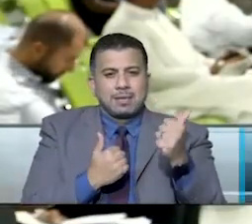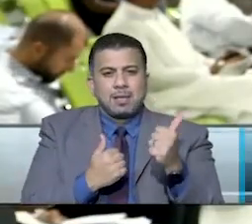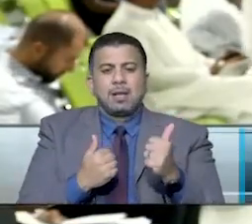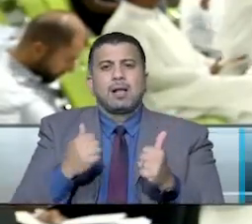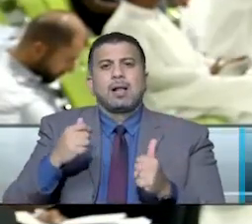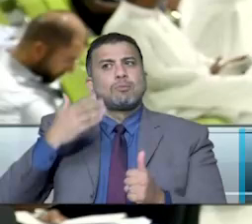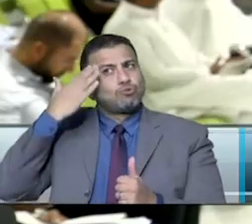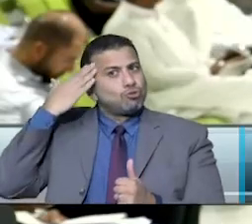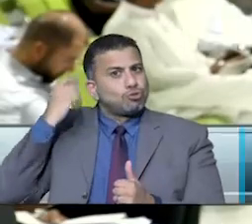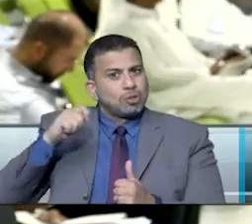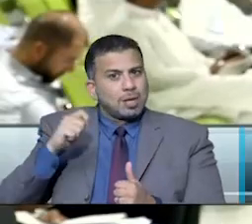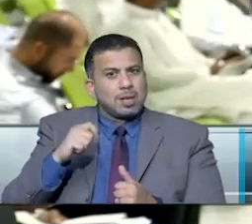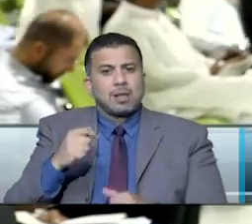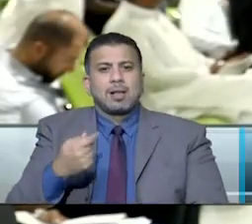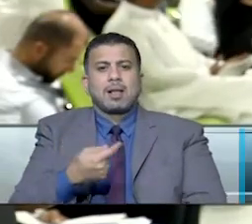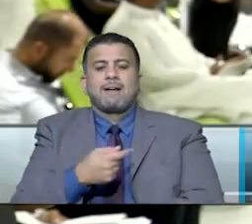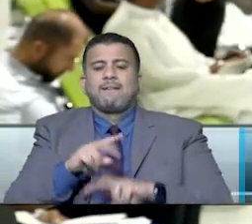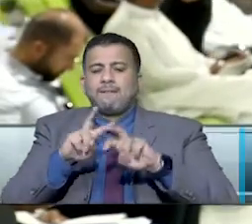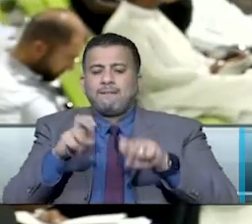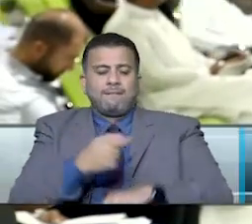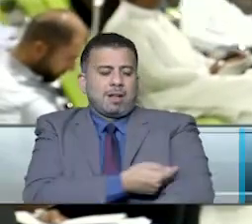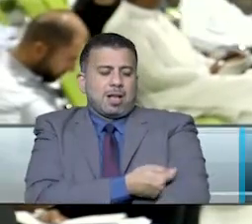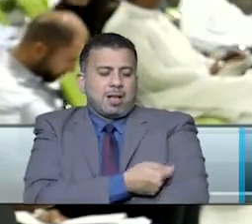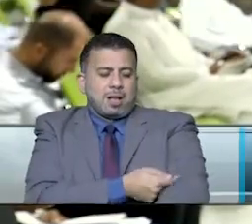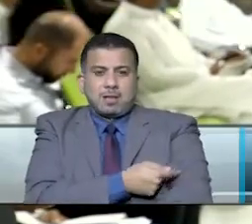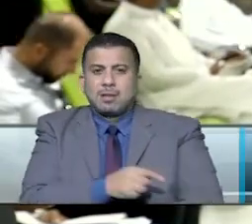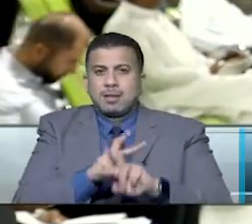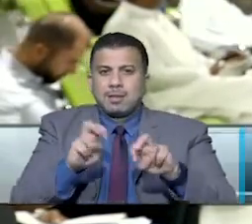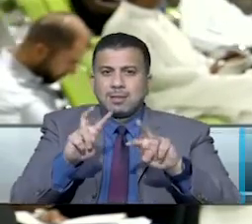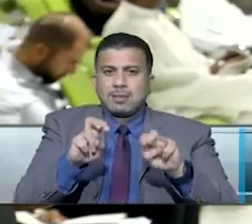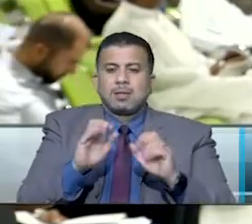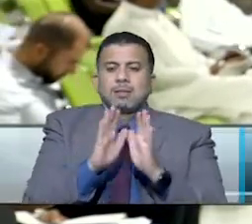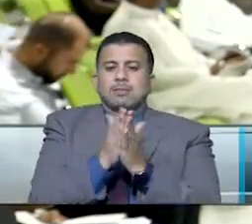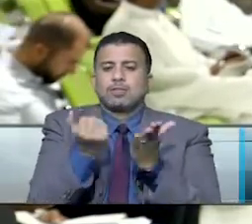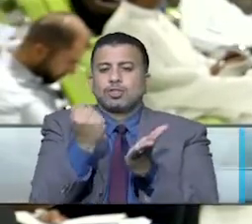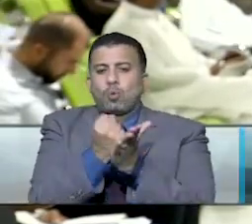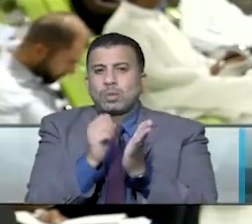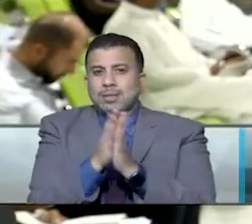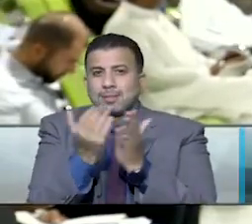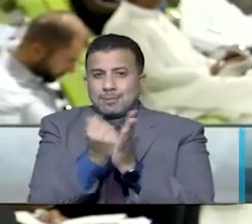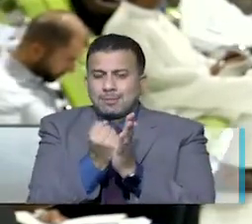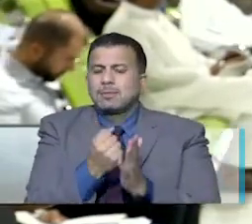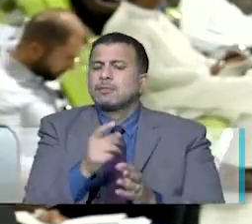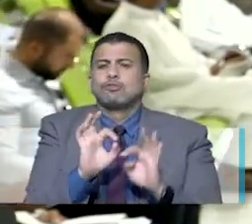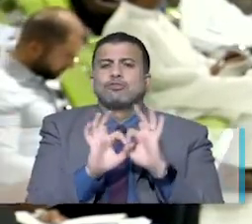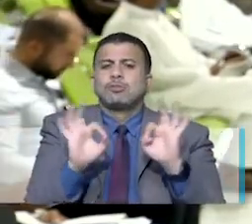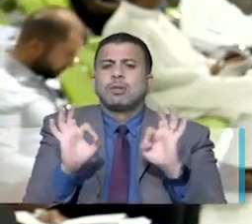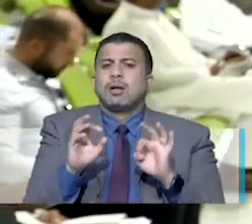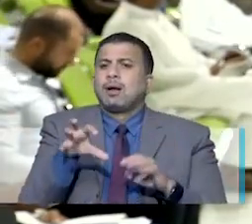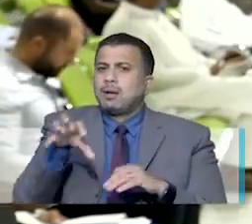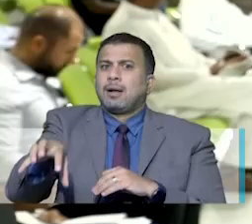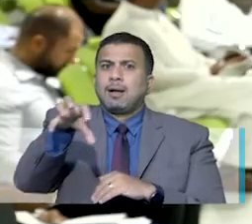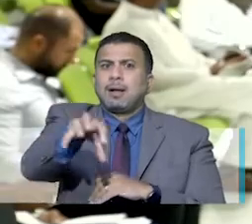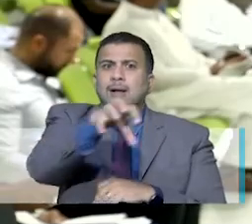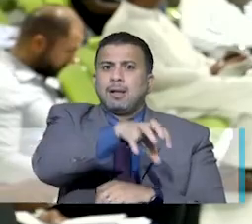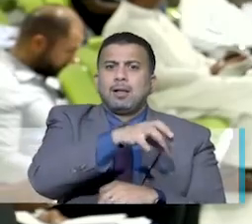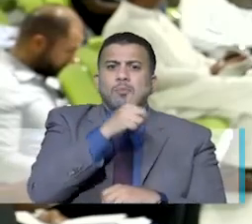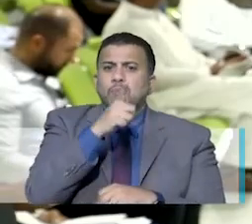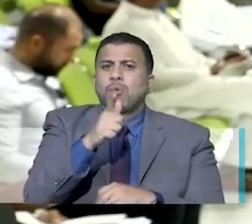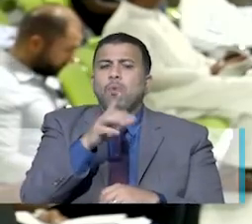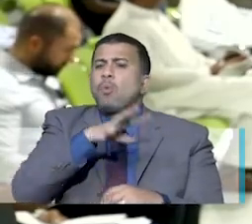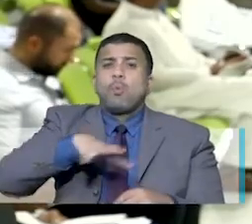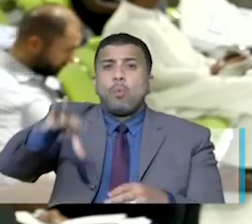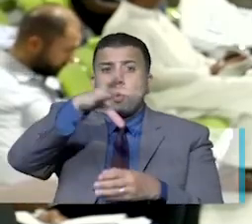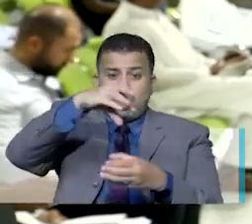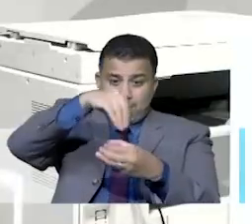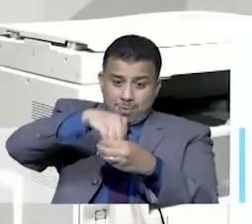مستشارك وخدمه العياده الفحص الطبي وكذلك موجود في خدمه الجوازات مما يسهل المتعامل ان ينجز معا التح سقف